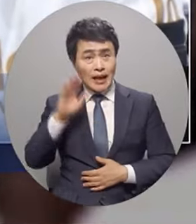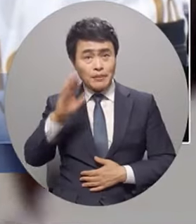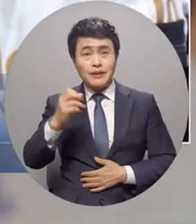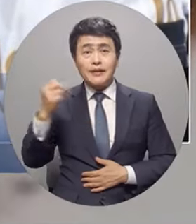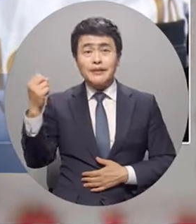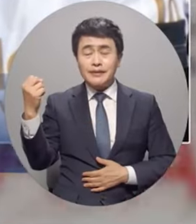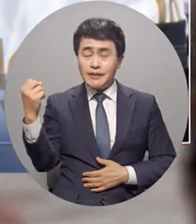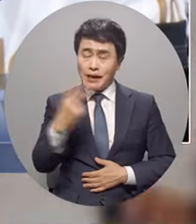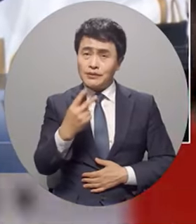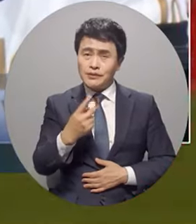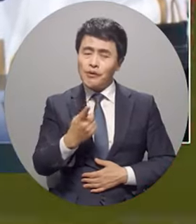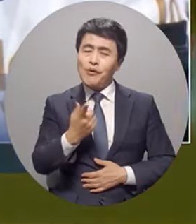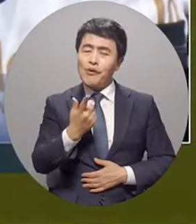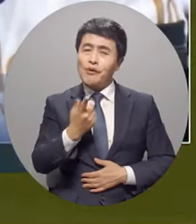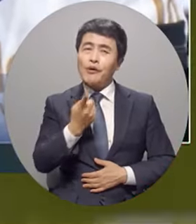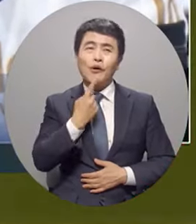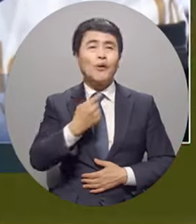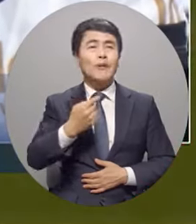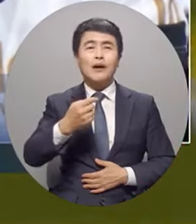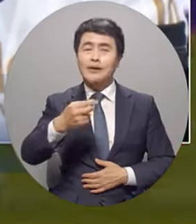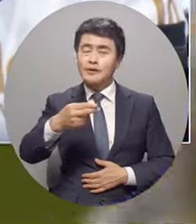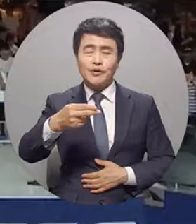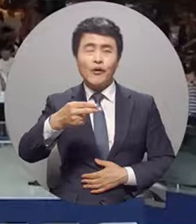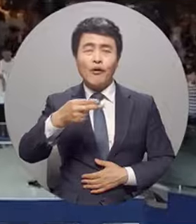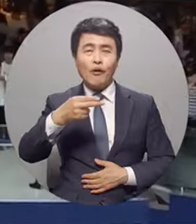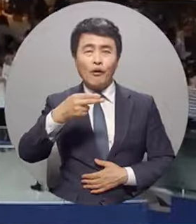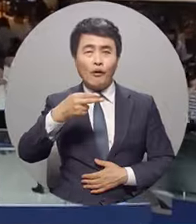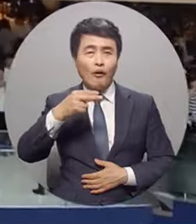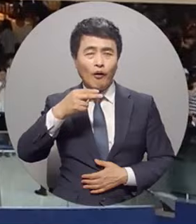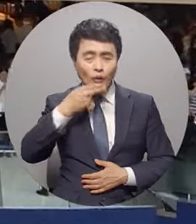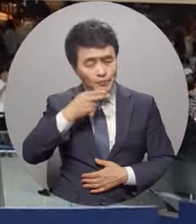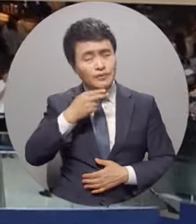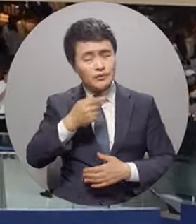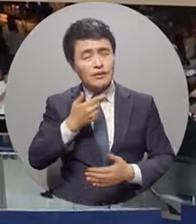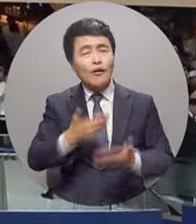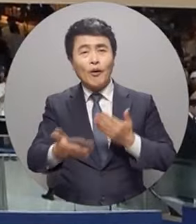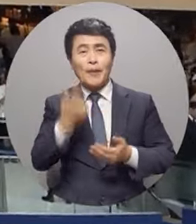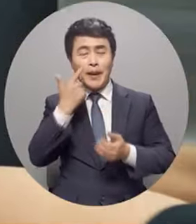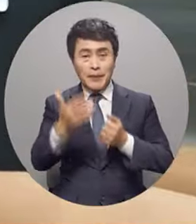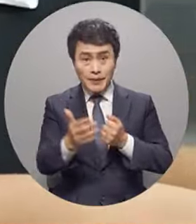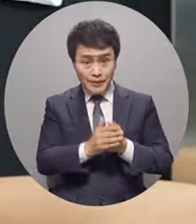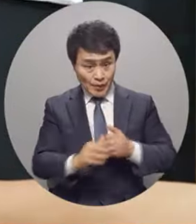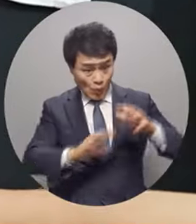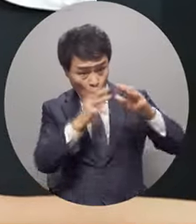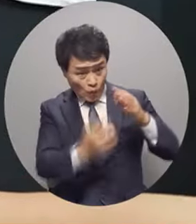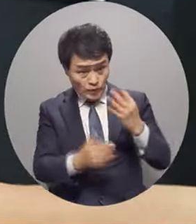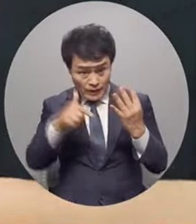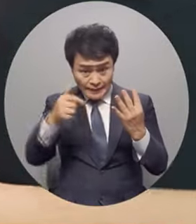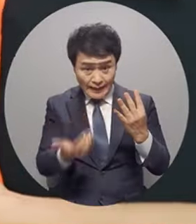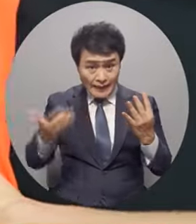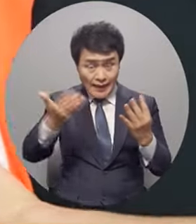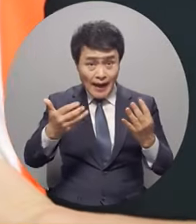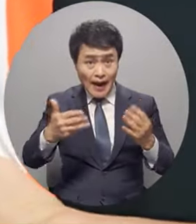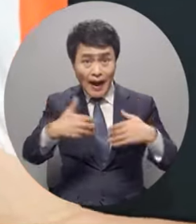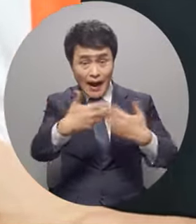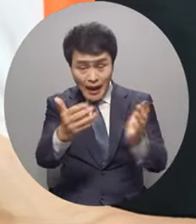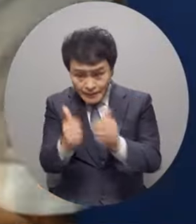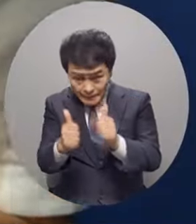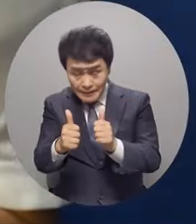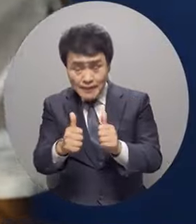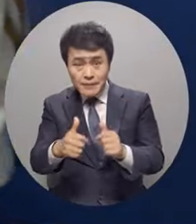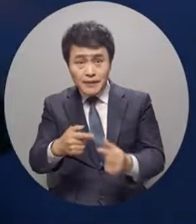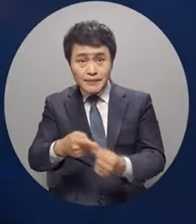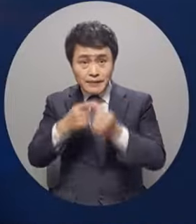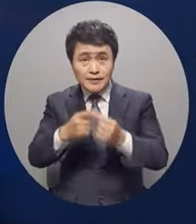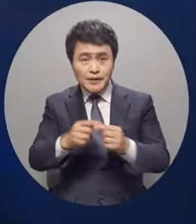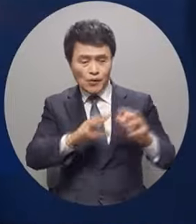앞으로 다시 해보지 못할 경험이고. 월드컵 4강보다는 챔피언스 리그 우승을 택했고.